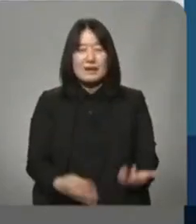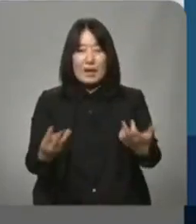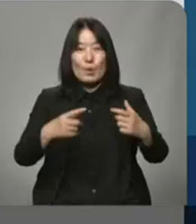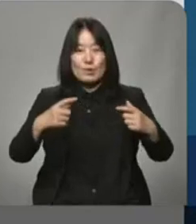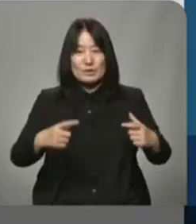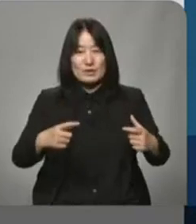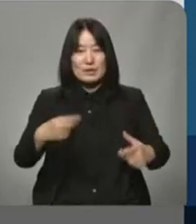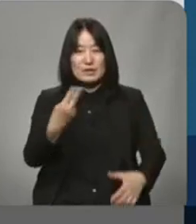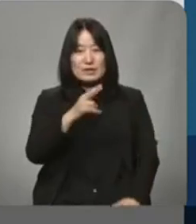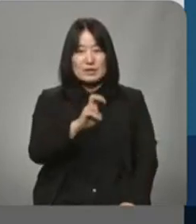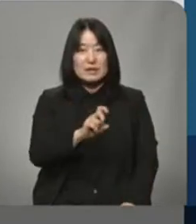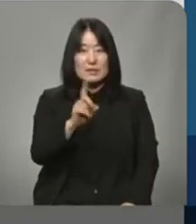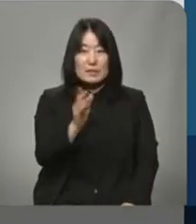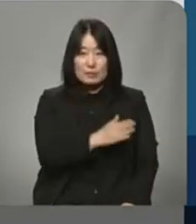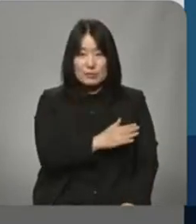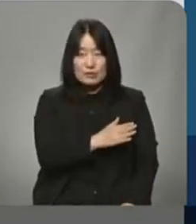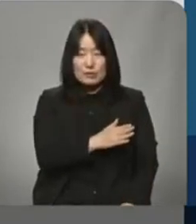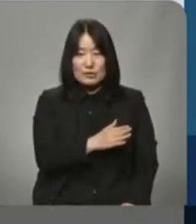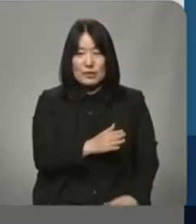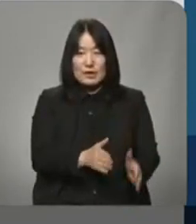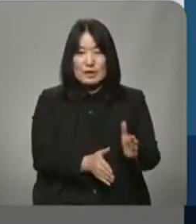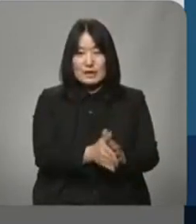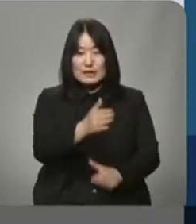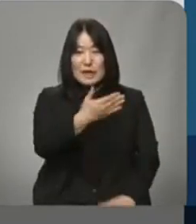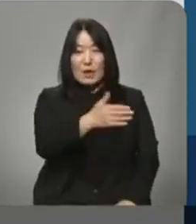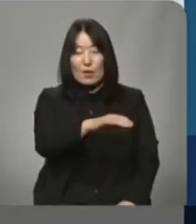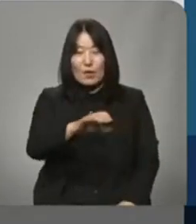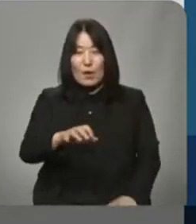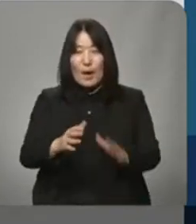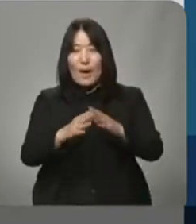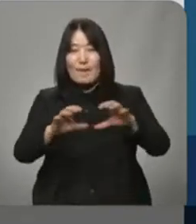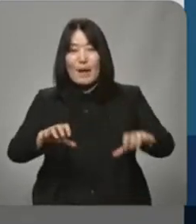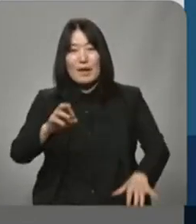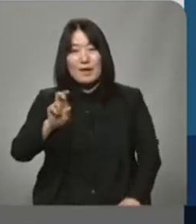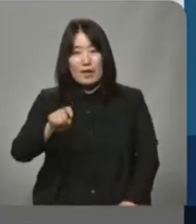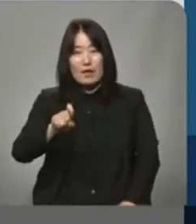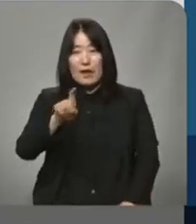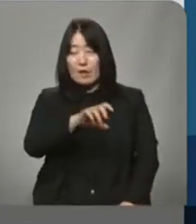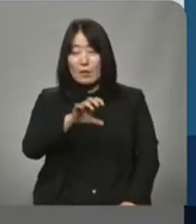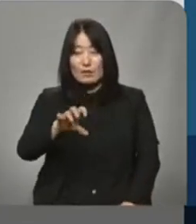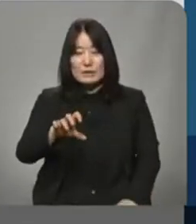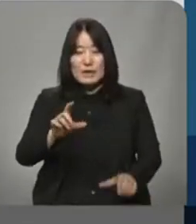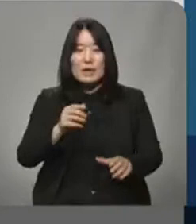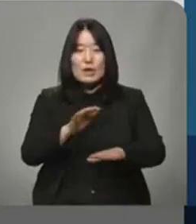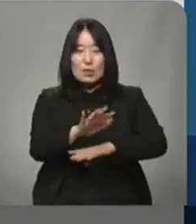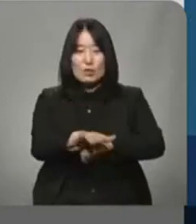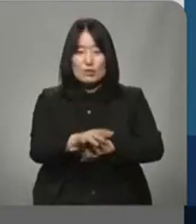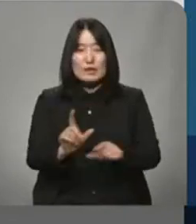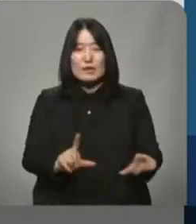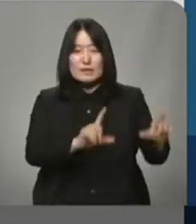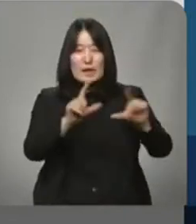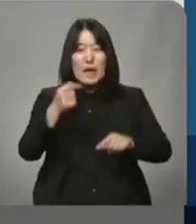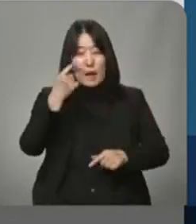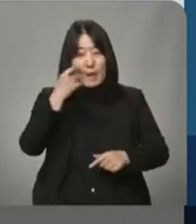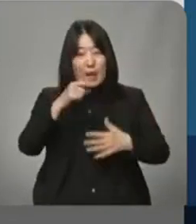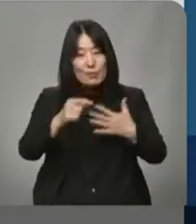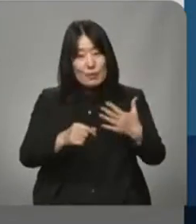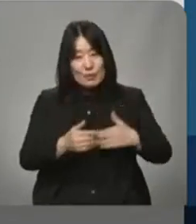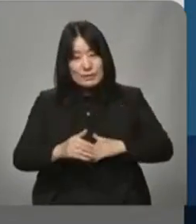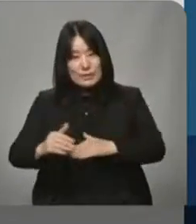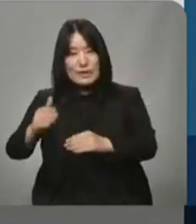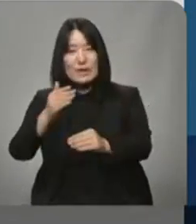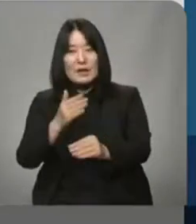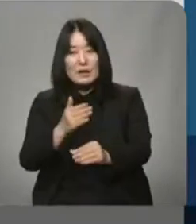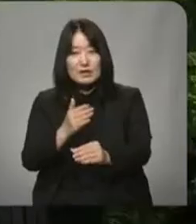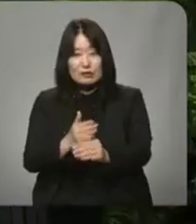강원도에서는 2021년부터 9개 시군 11개 마을이 농촌에서 살아보기 프로그램을 진행했는데 참가자는